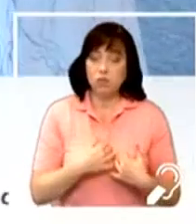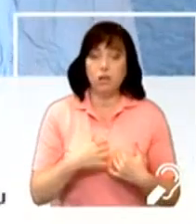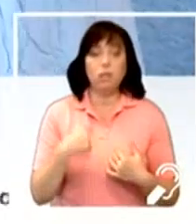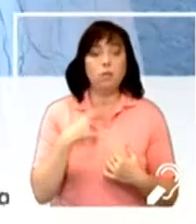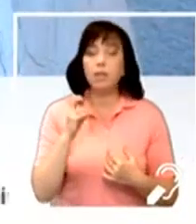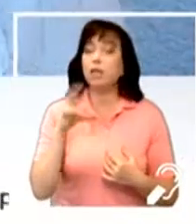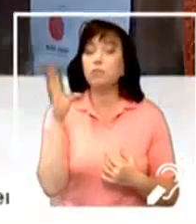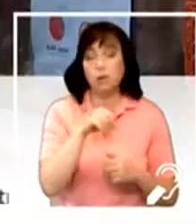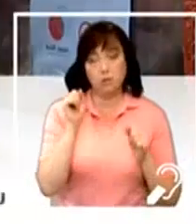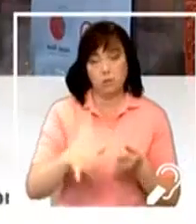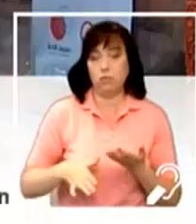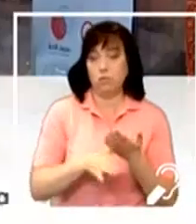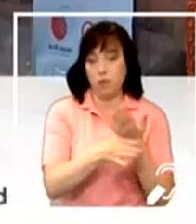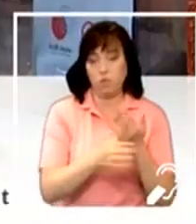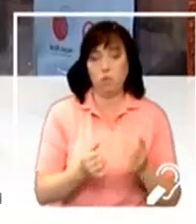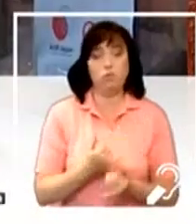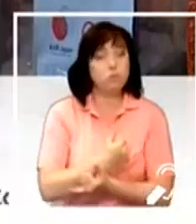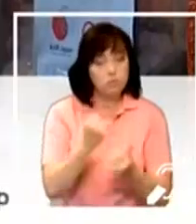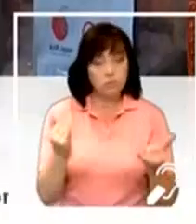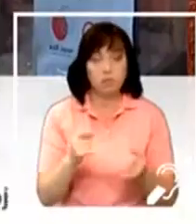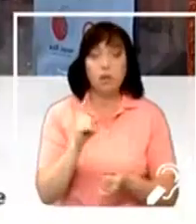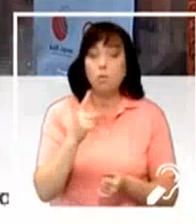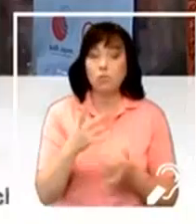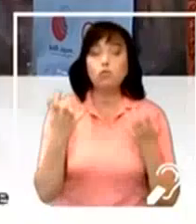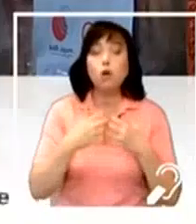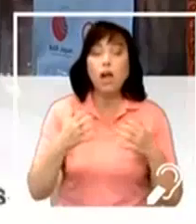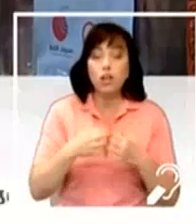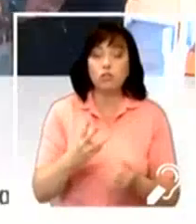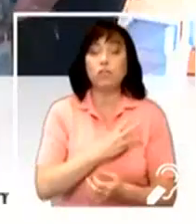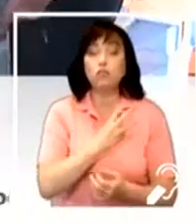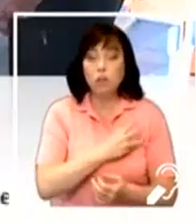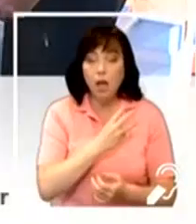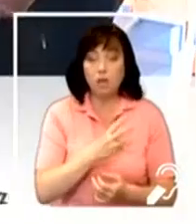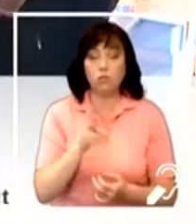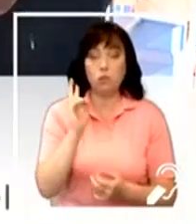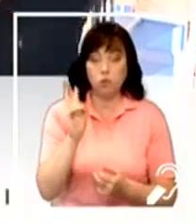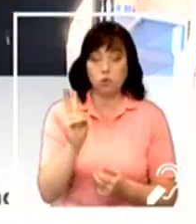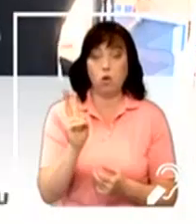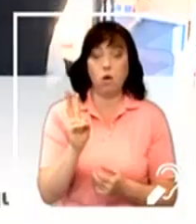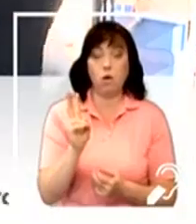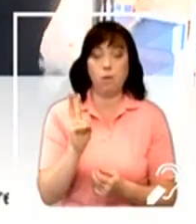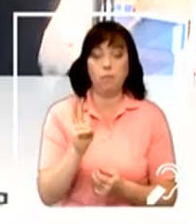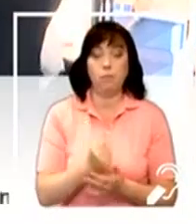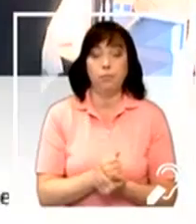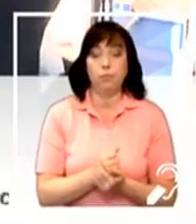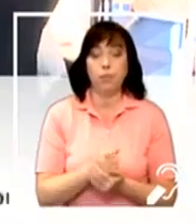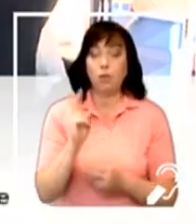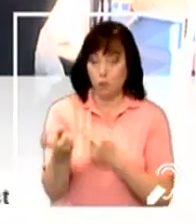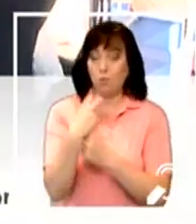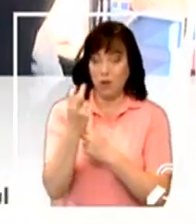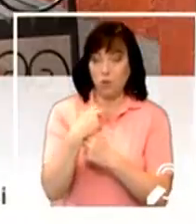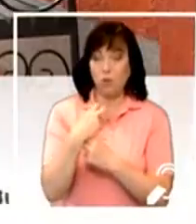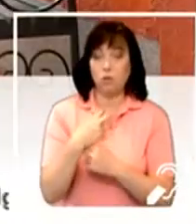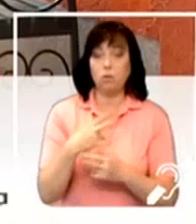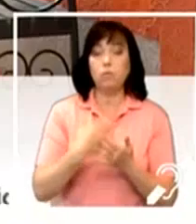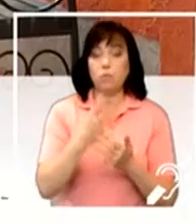putem să-i ajutăm să-i deservim, fiindcă numărul de beneficiari care ne frecventează